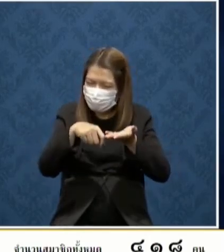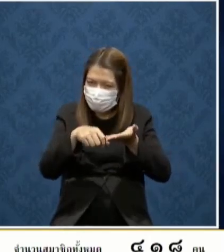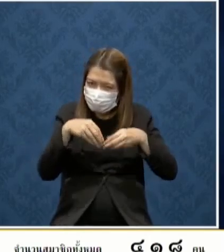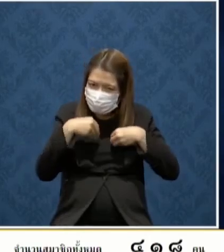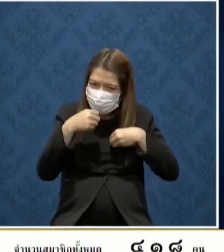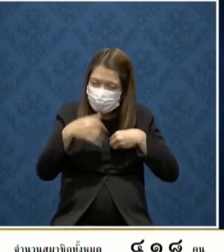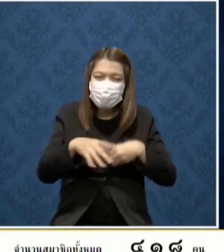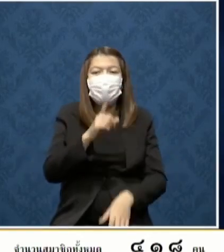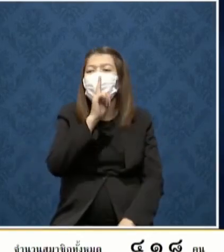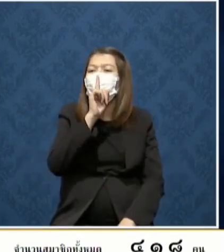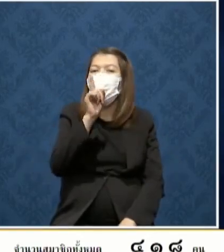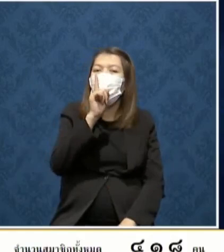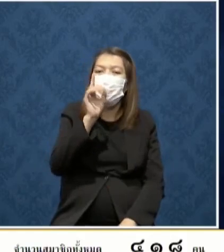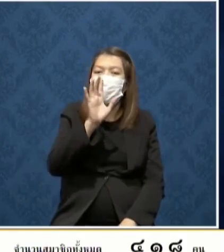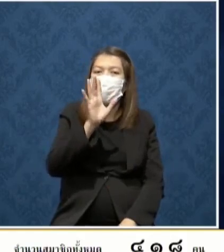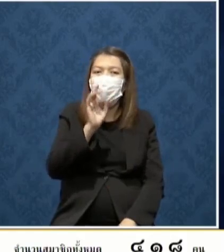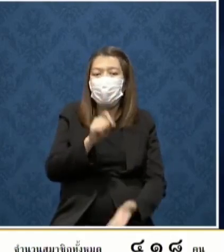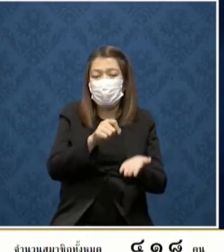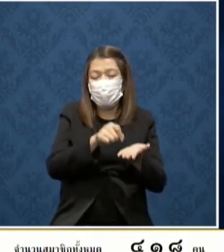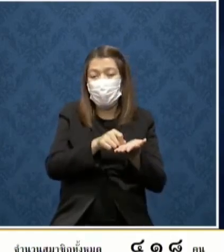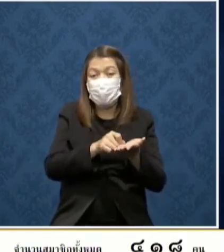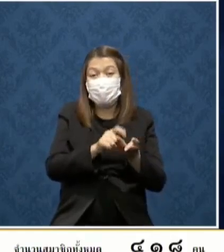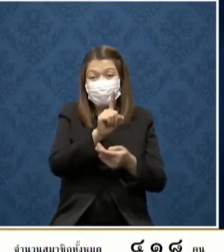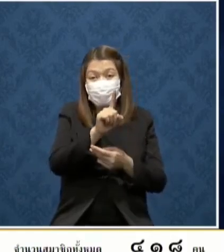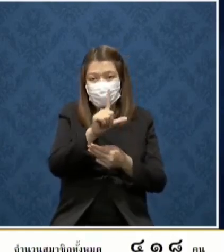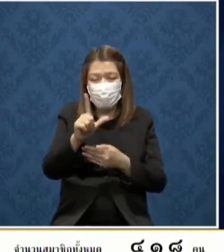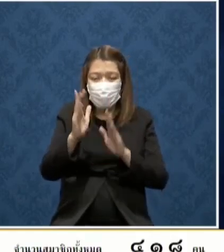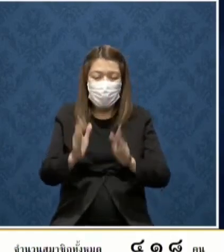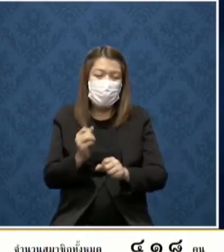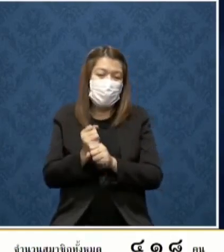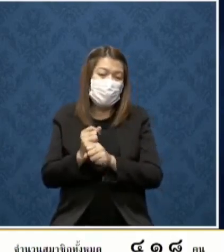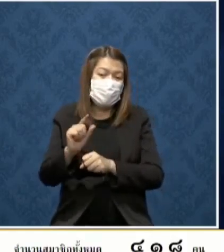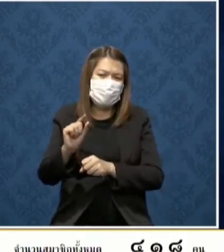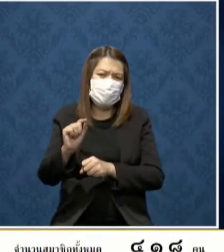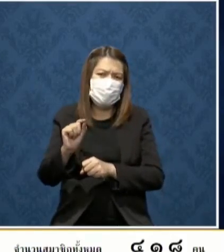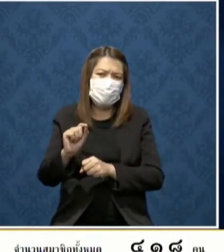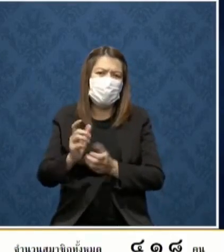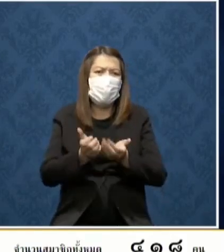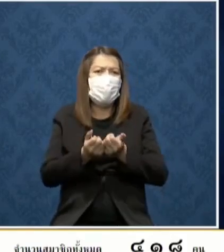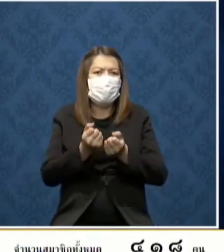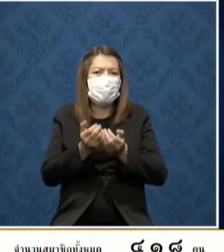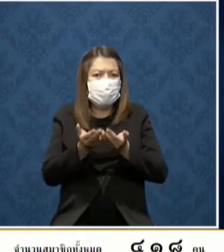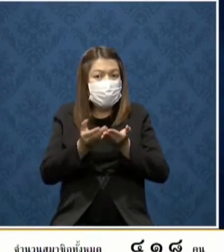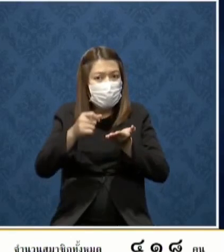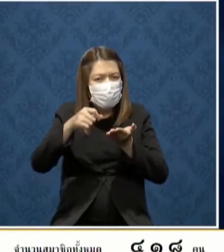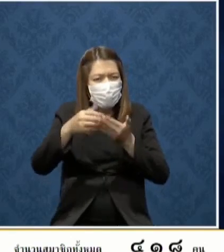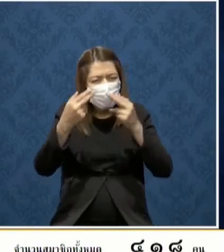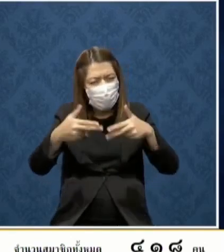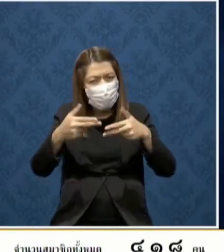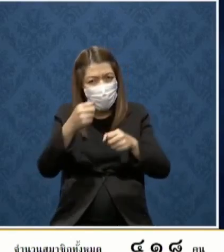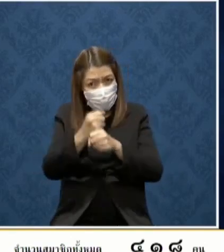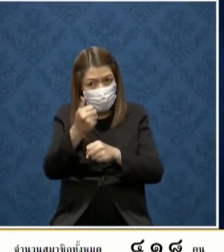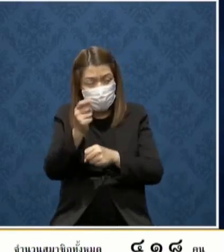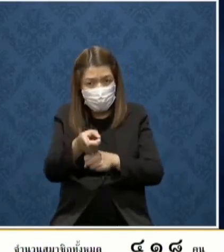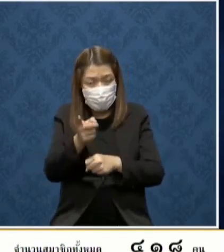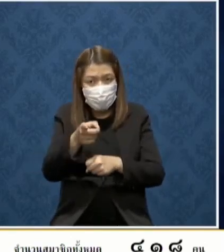ไม่ได้ว่ากันะคะ ทุจรตเบีรญใม 1 ล้านประดัคงนี่มแค 20 คนแต่ลบงซอมเหลือรับไม่คอยมนใจพ ทำได้จร